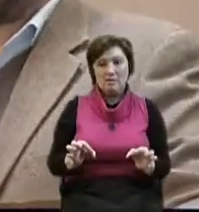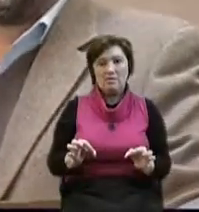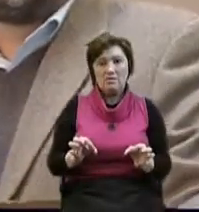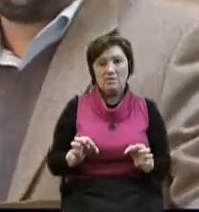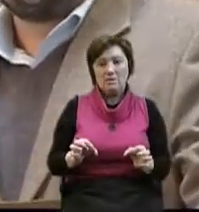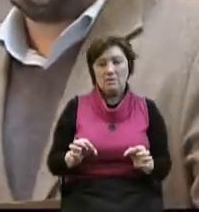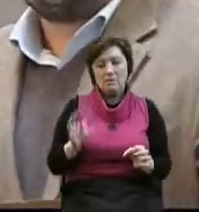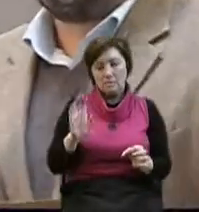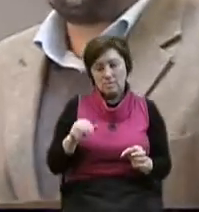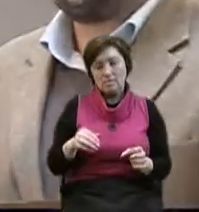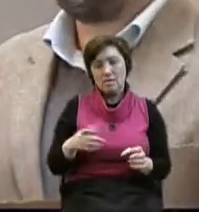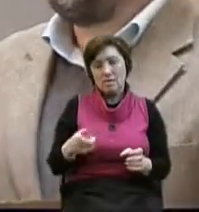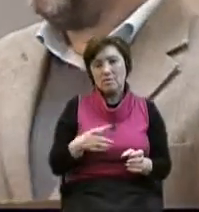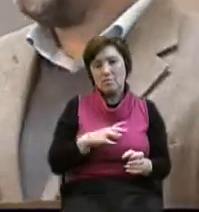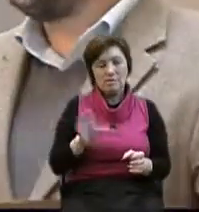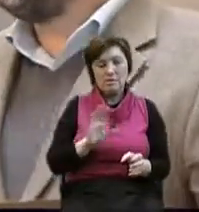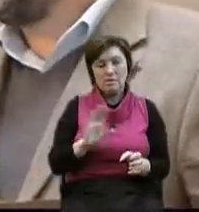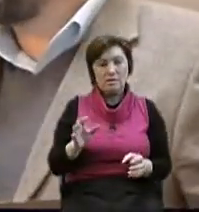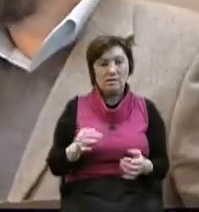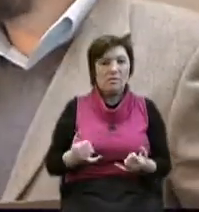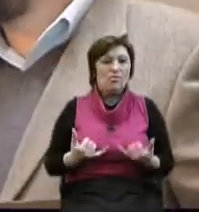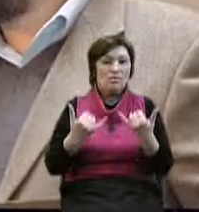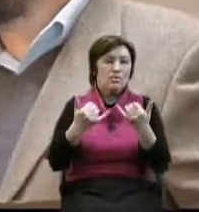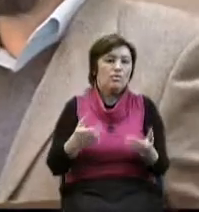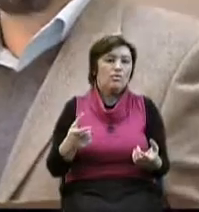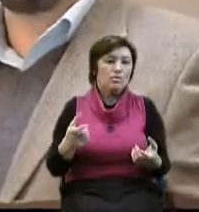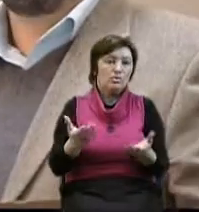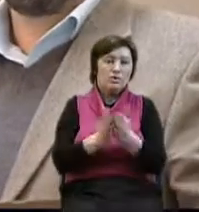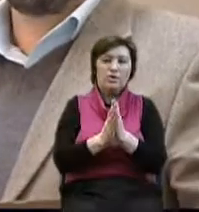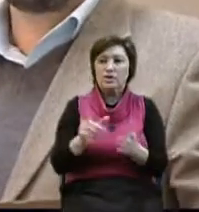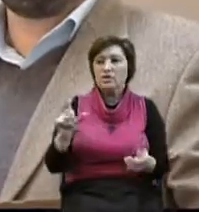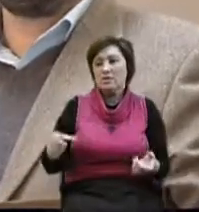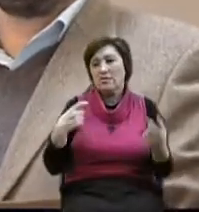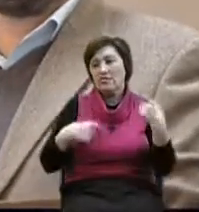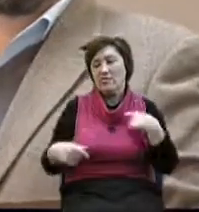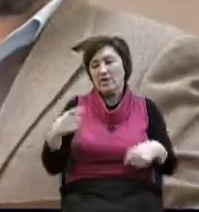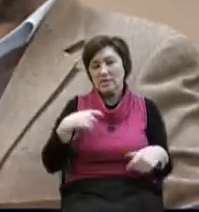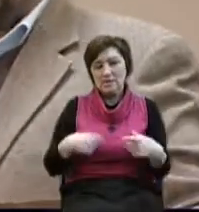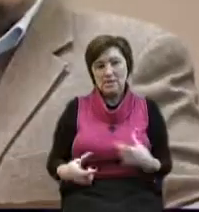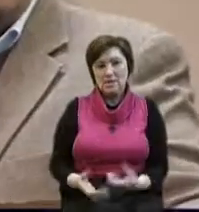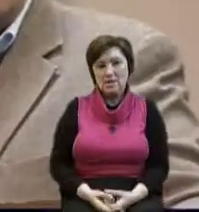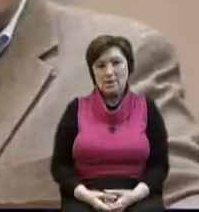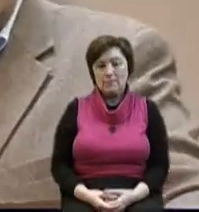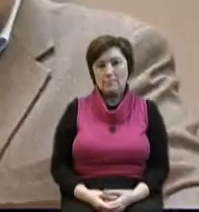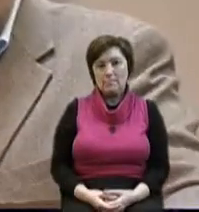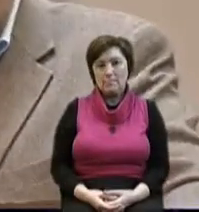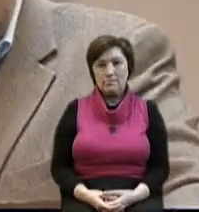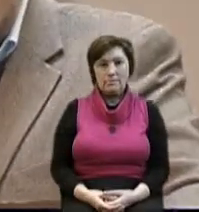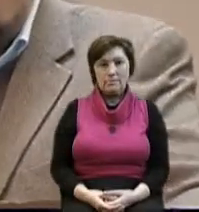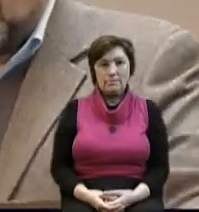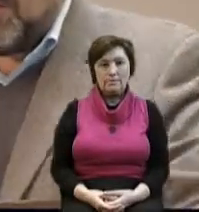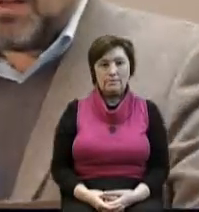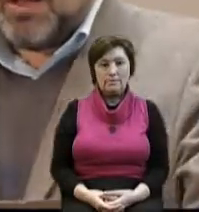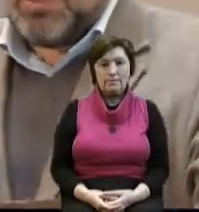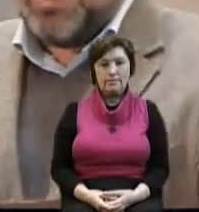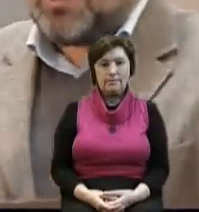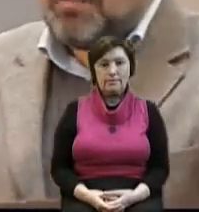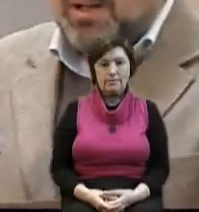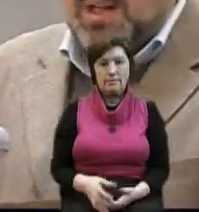не было в угоду книжникам и фарисеям. Он пример нам в том, что